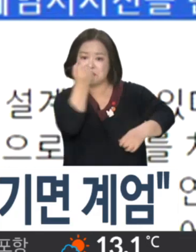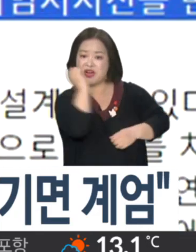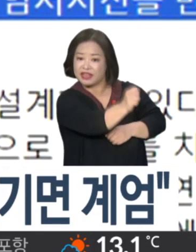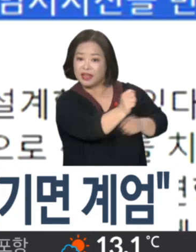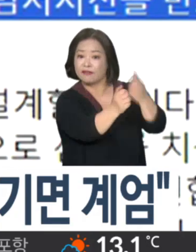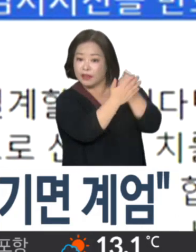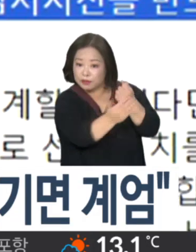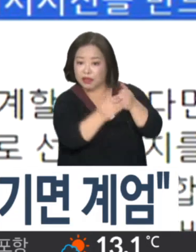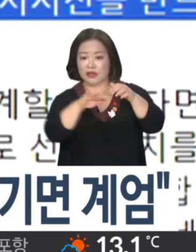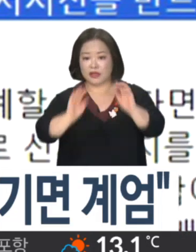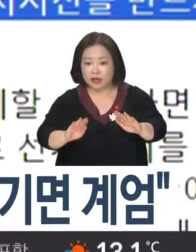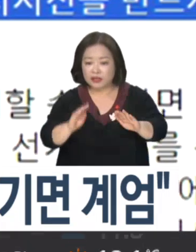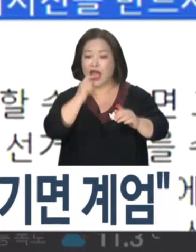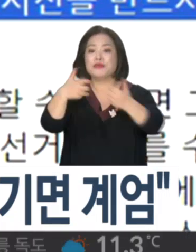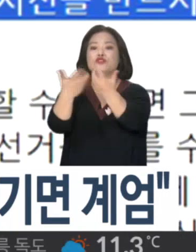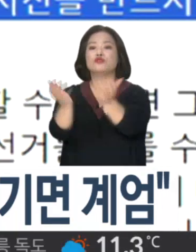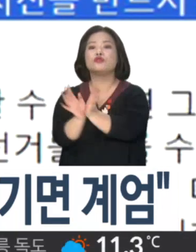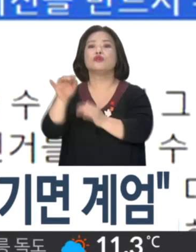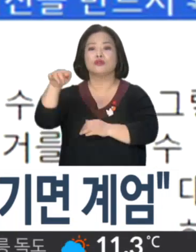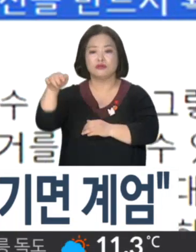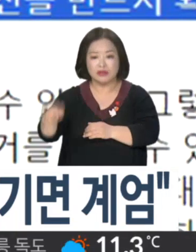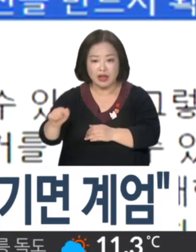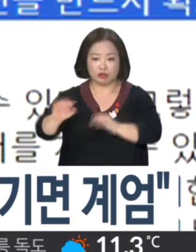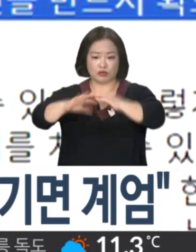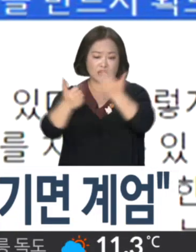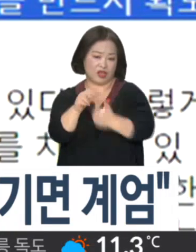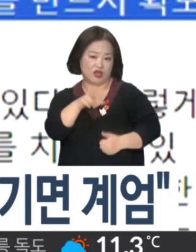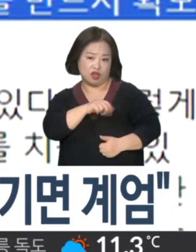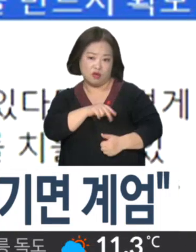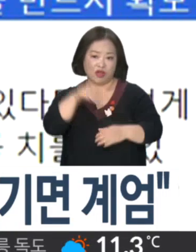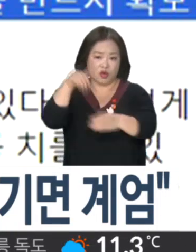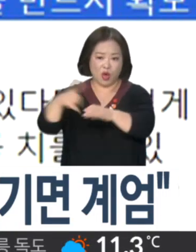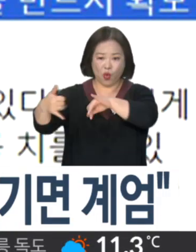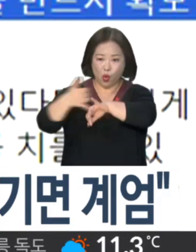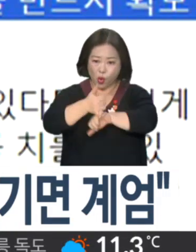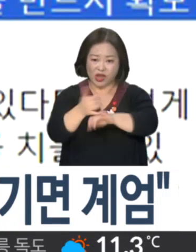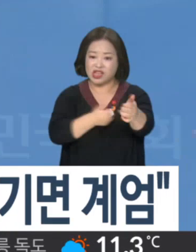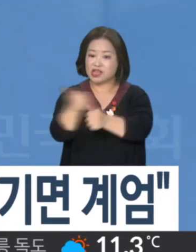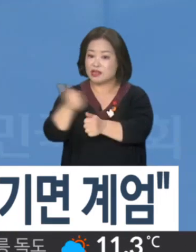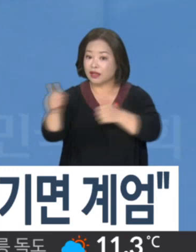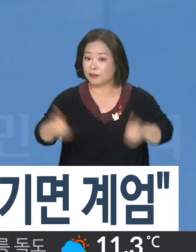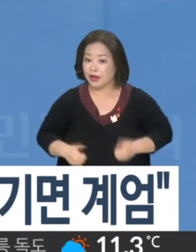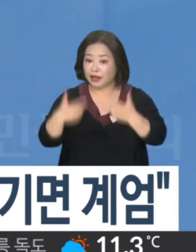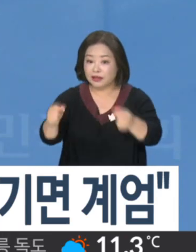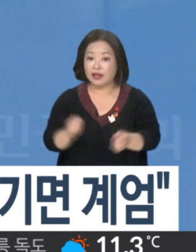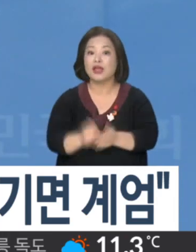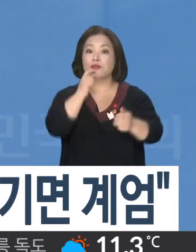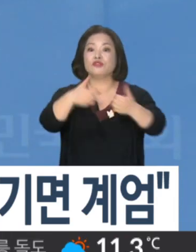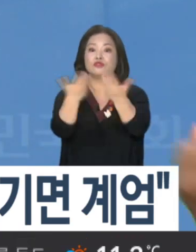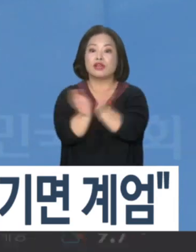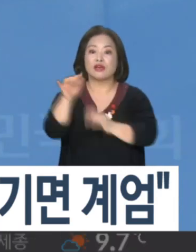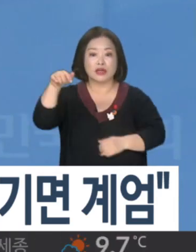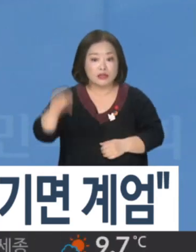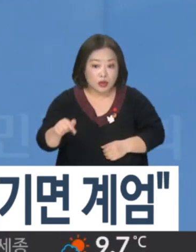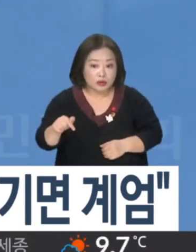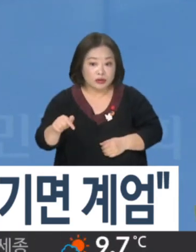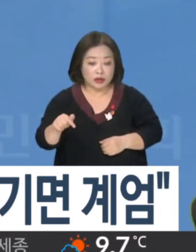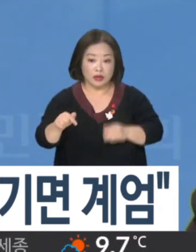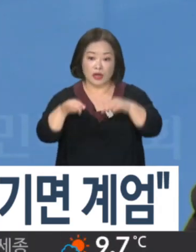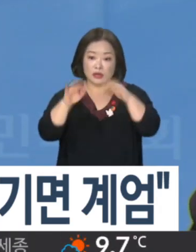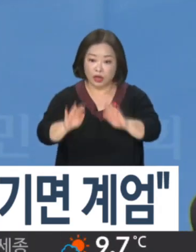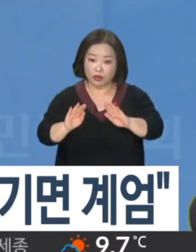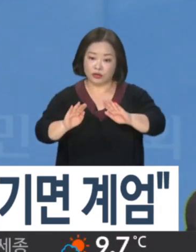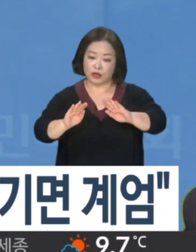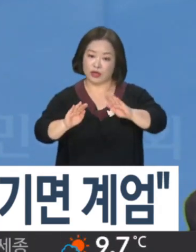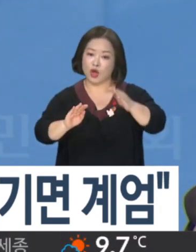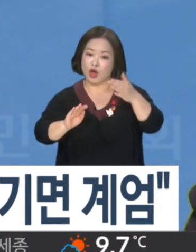승리의 선거제가 필요하다는 내용을 SNS 그에서 이같이 밝혔습니다 김희원은 민주당은 최소 단독 과반 확보